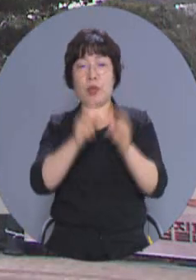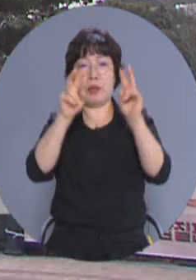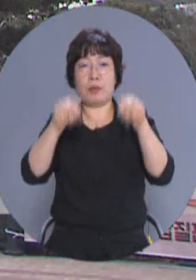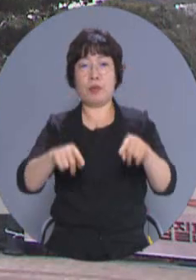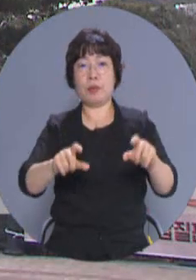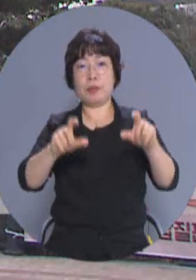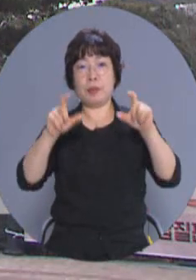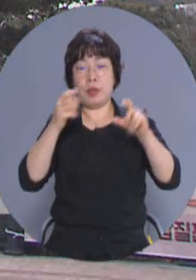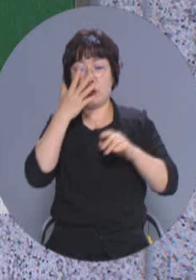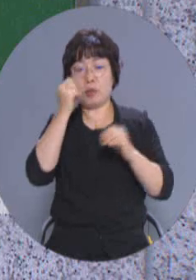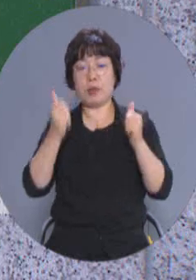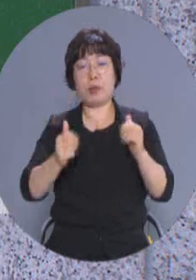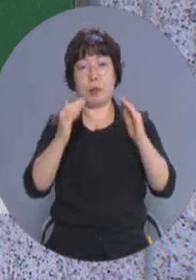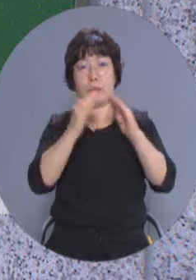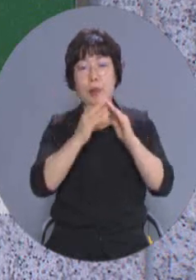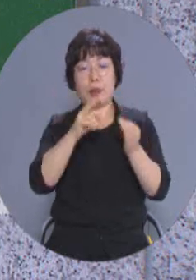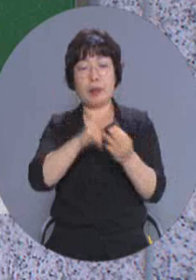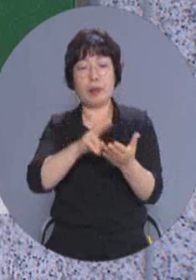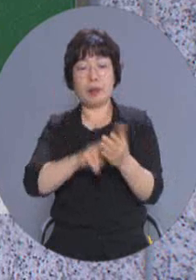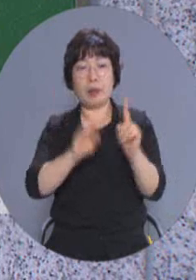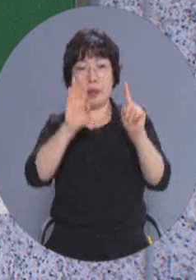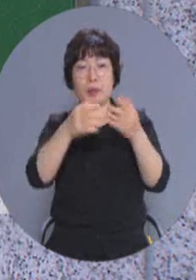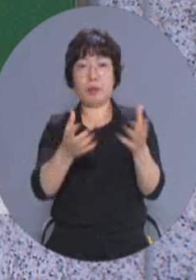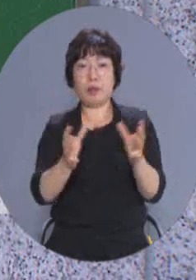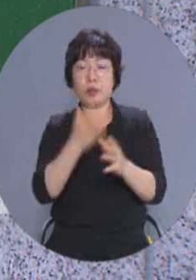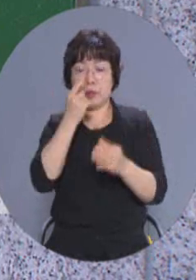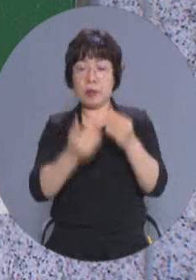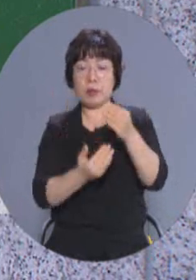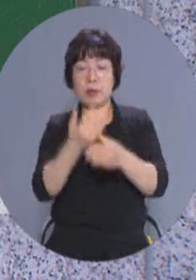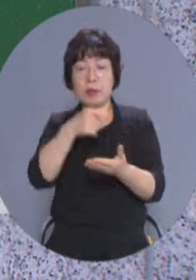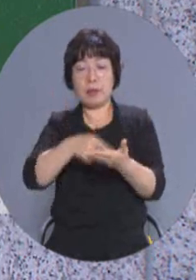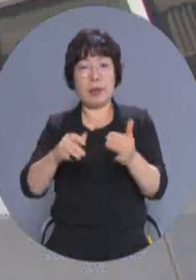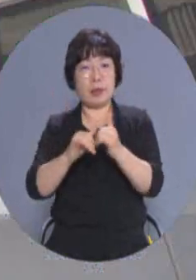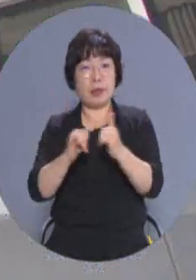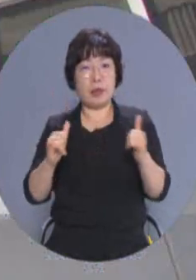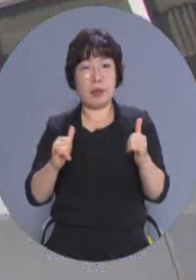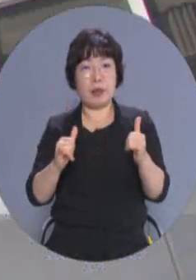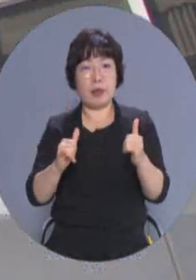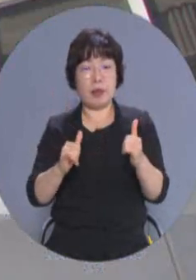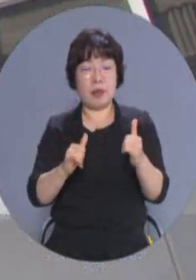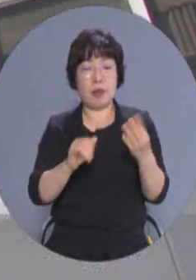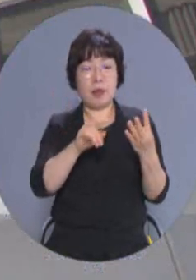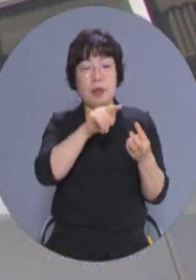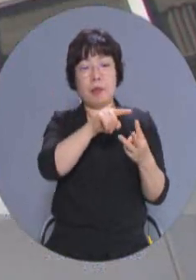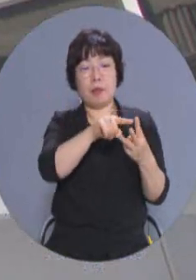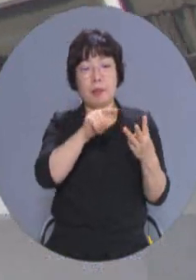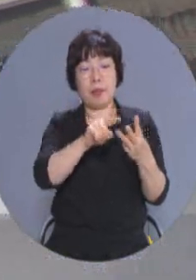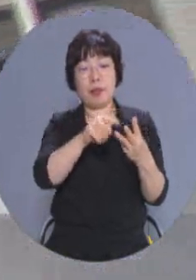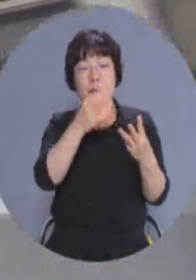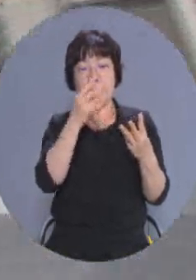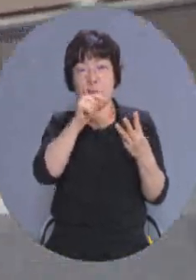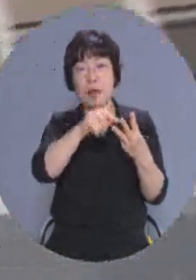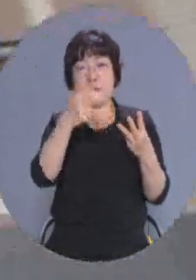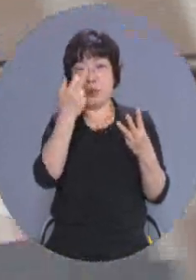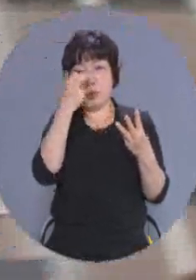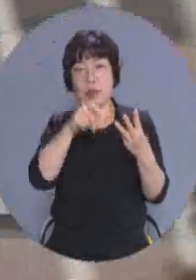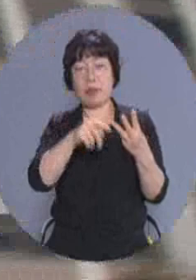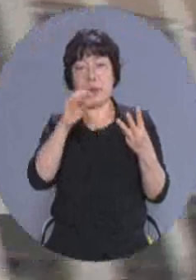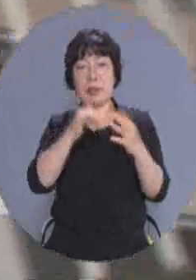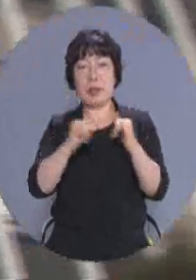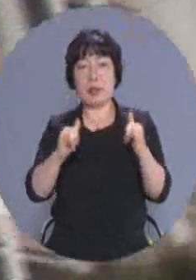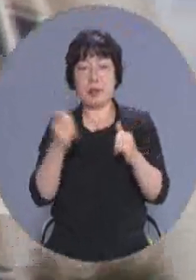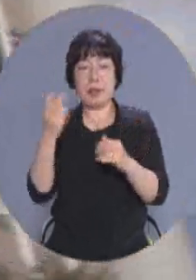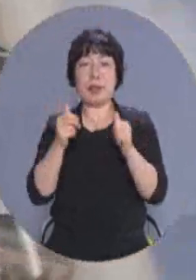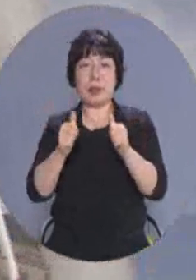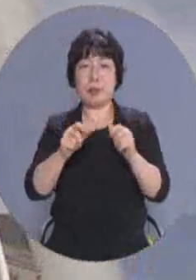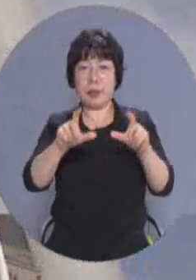광주지법 순천지원 형사 1부는 오늘 여순 사건 민간인 희생자고 박생규 최만수 김경열 씨의 제심